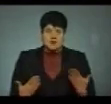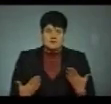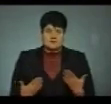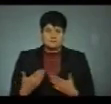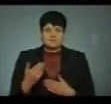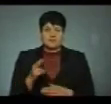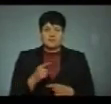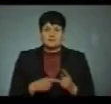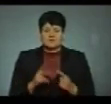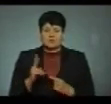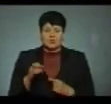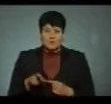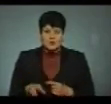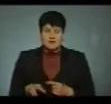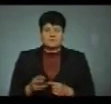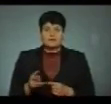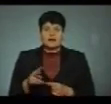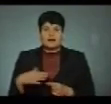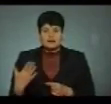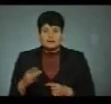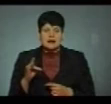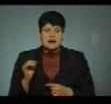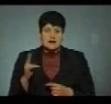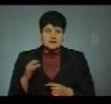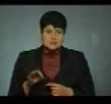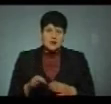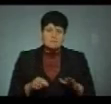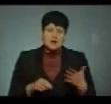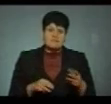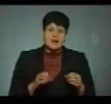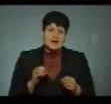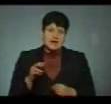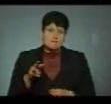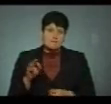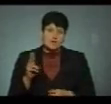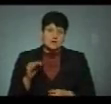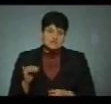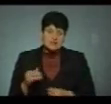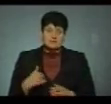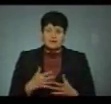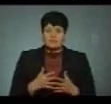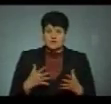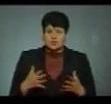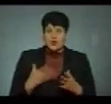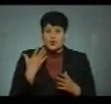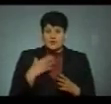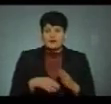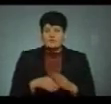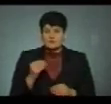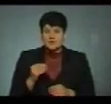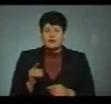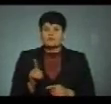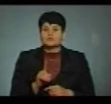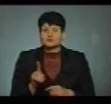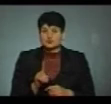Ліва відповідає за раціо, а права за емоції. І ми переважно, коли вибираємо когось чи